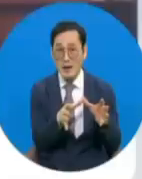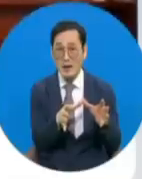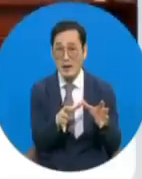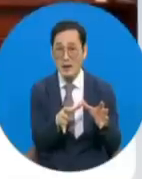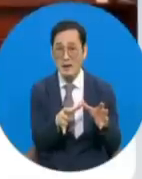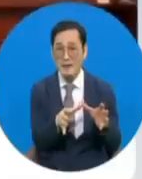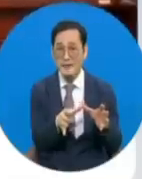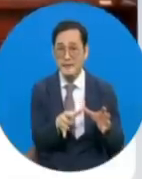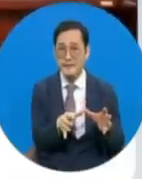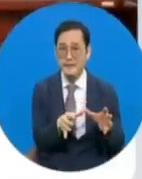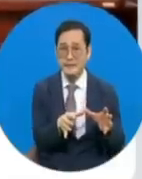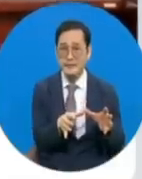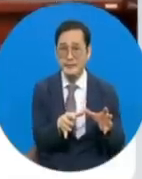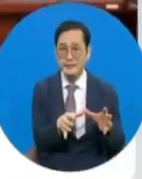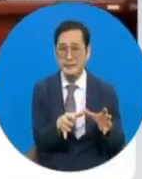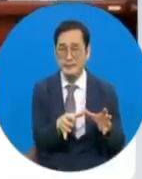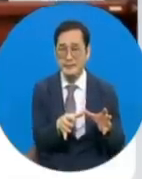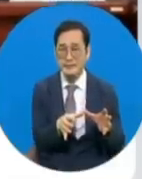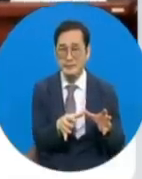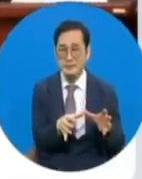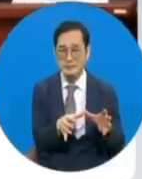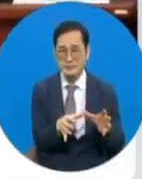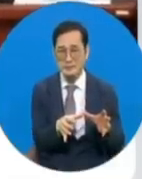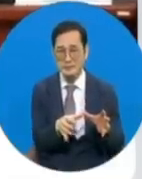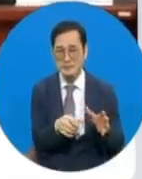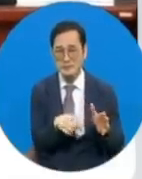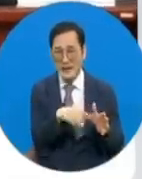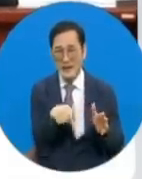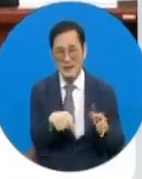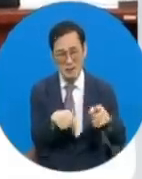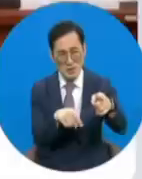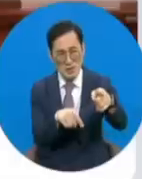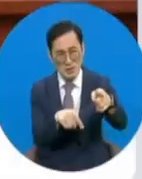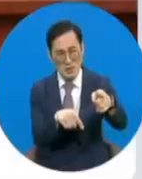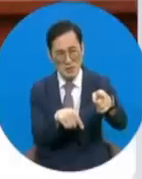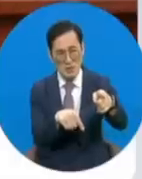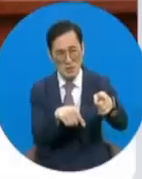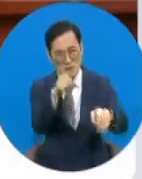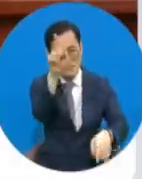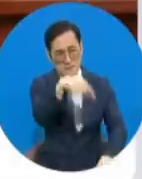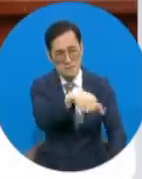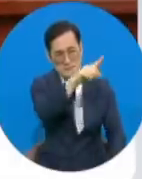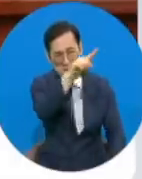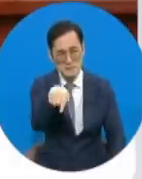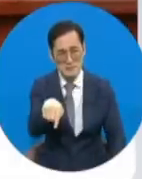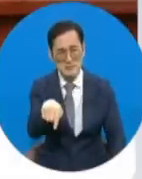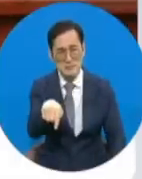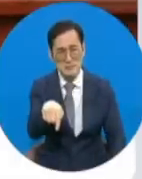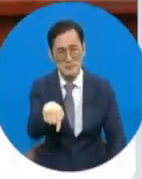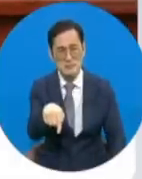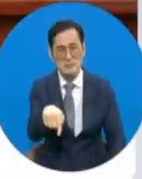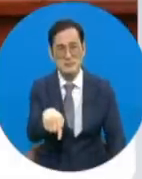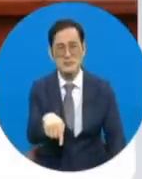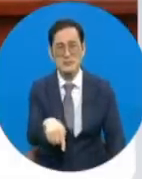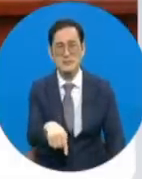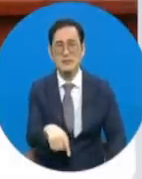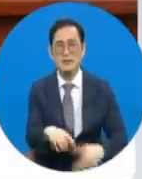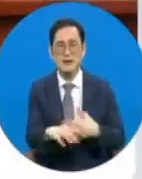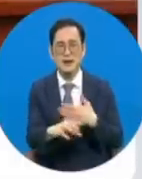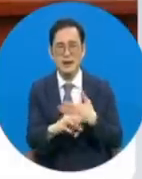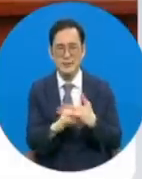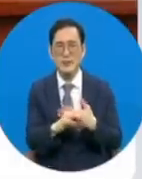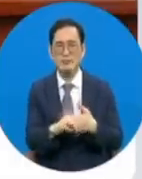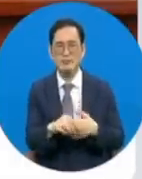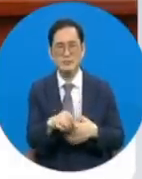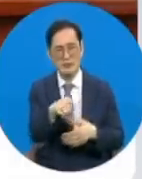전에 잘못된 일들에 대해서 좀 끌어내고 저런 일들 상식에 맞지 않는다. 민주당의 이재명 대표가 좀 나서서 한마디 해야 되는 것 아닌지 얘기를